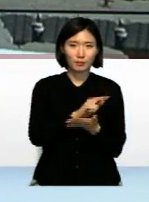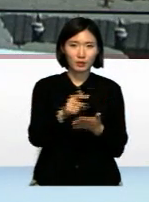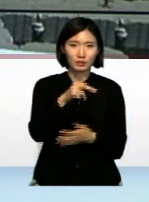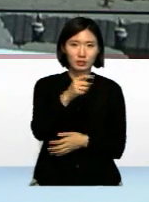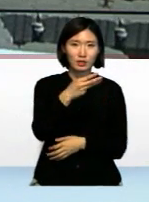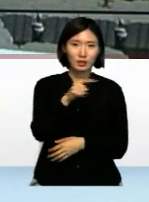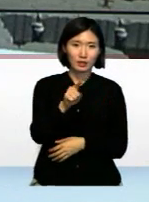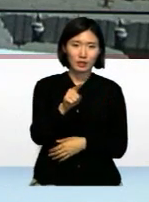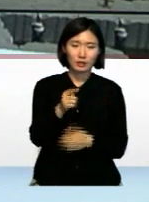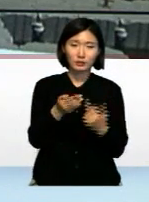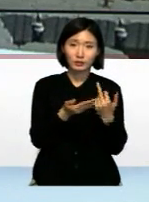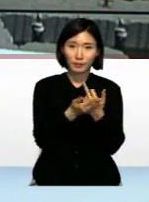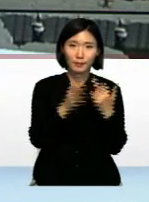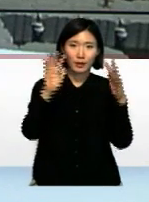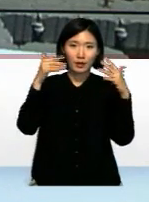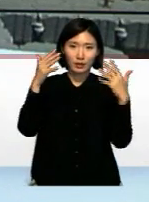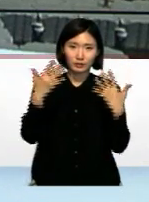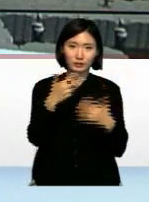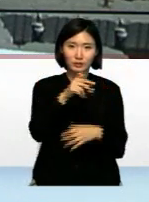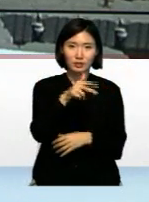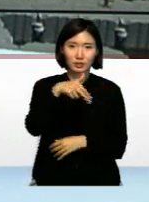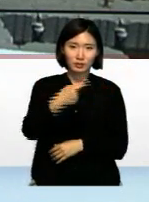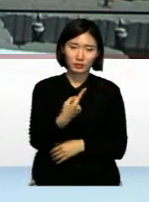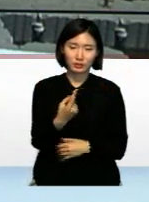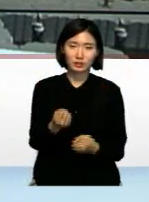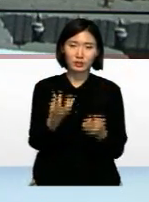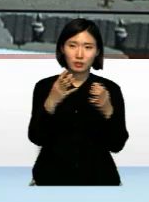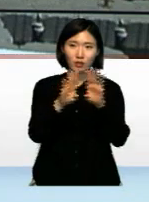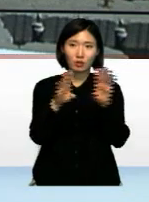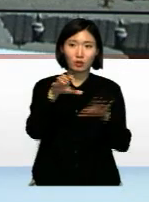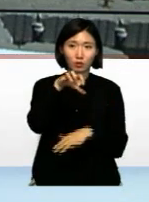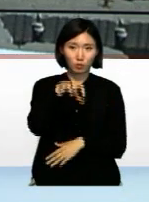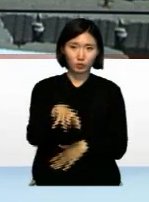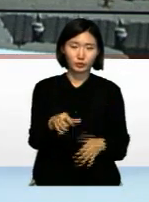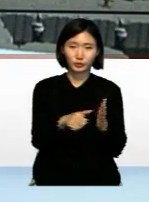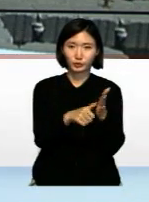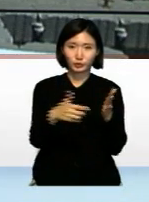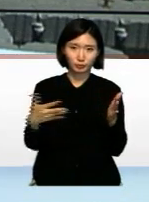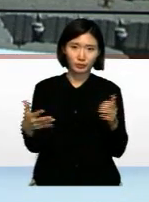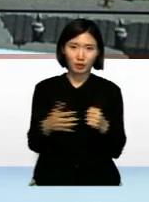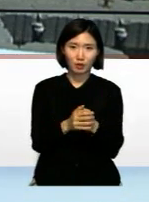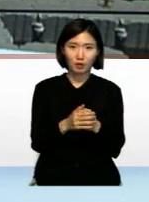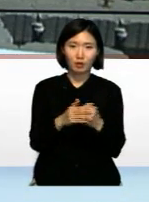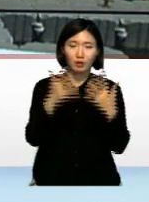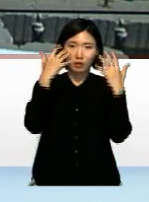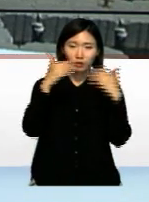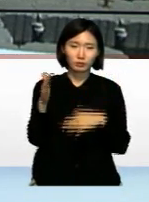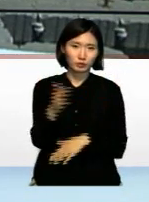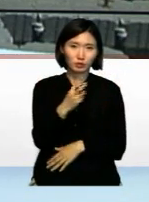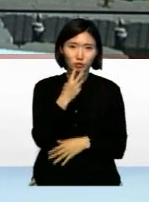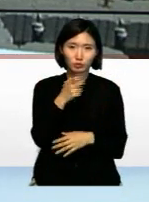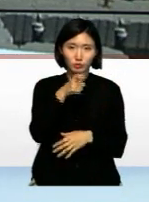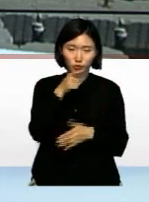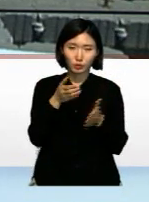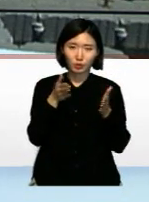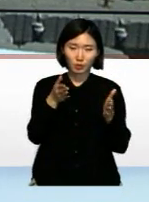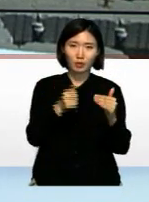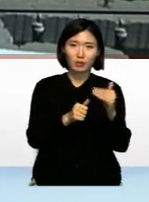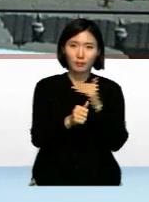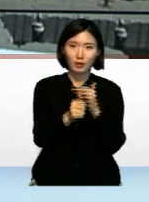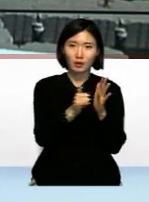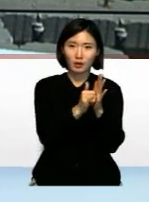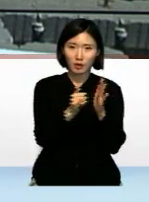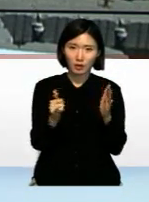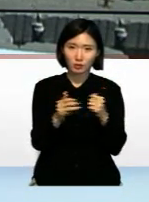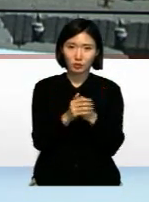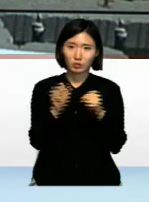가평군 자라섬 하면 가을철 재즈 페스티벌이 열리는 장소로 알려져 있는데요. 올 여름부터는 수도권의 대표적인